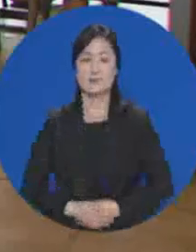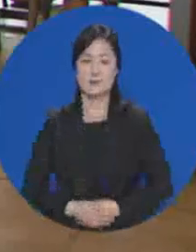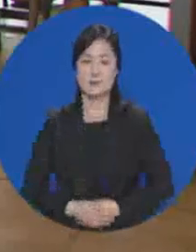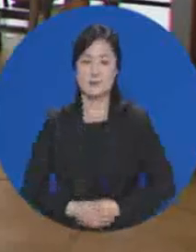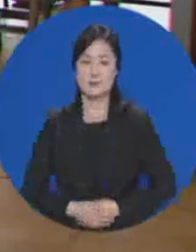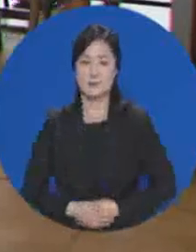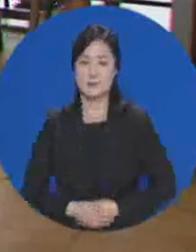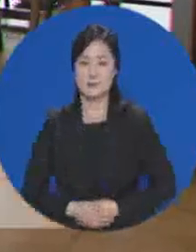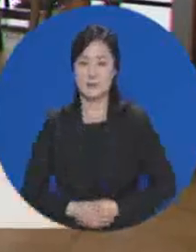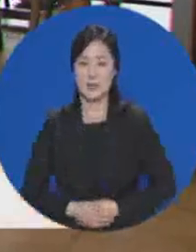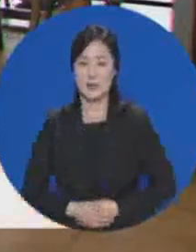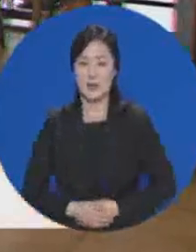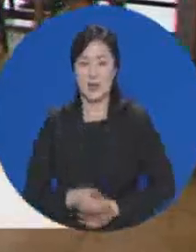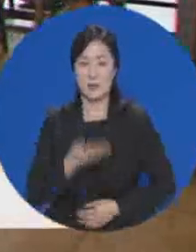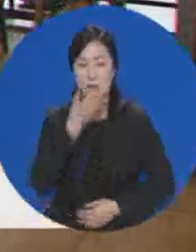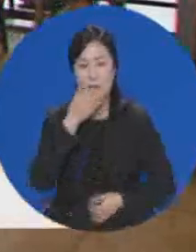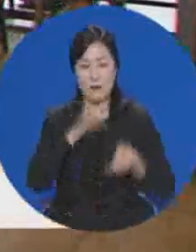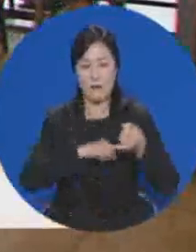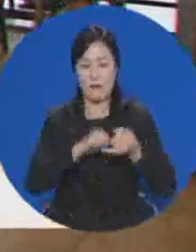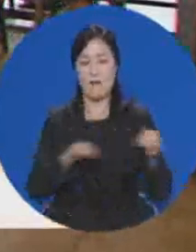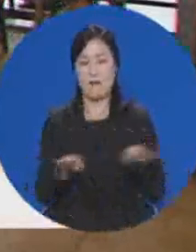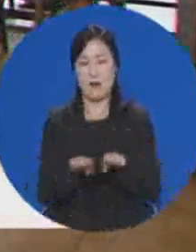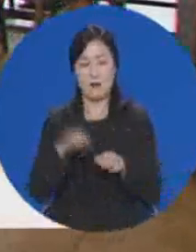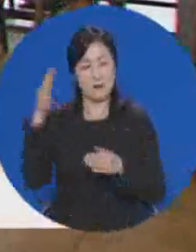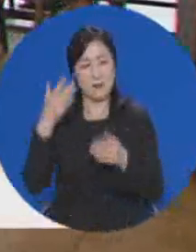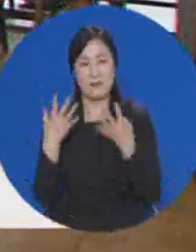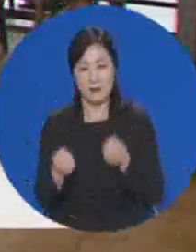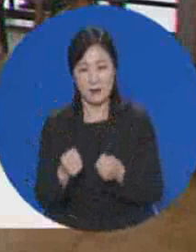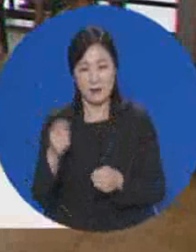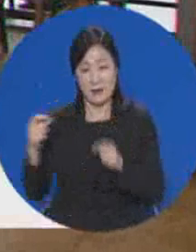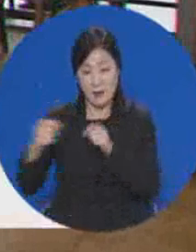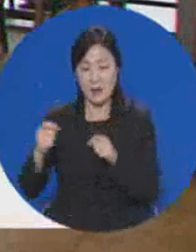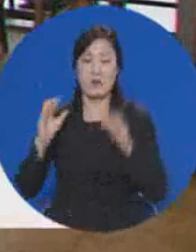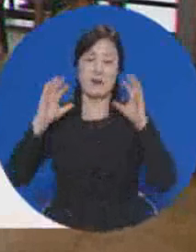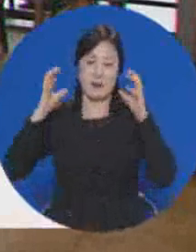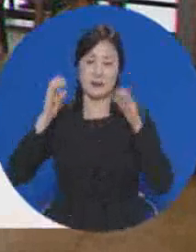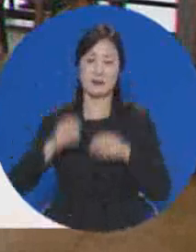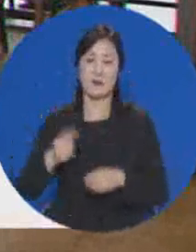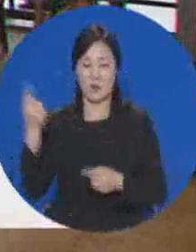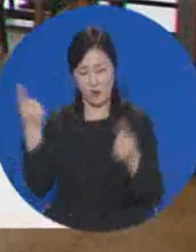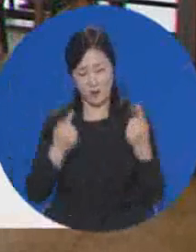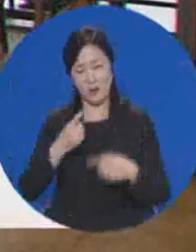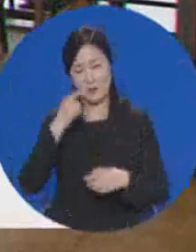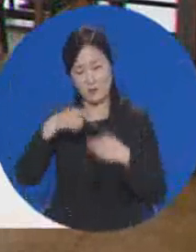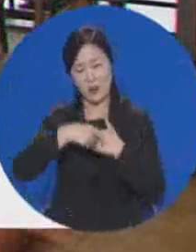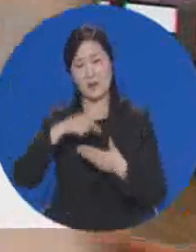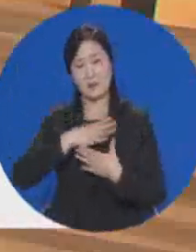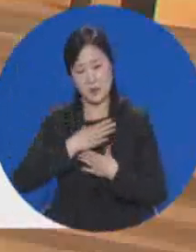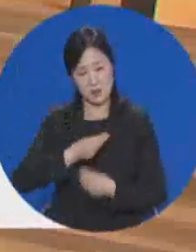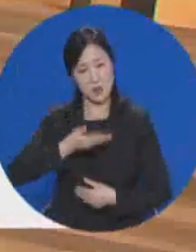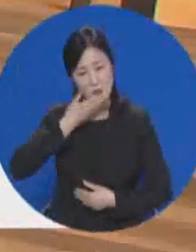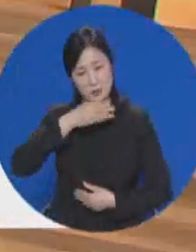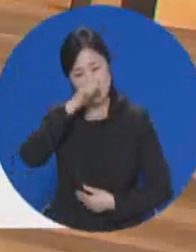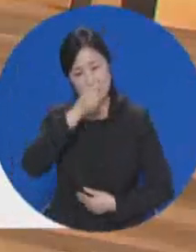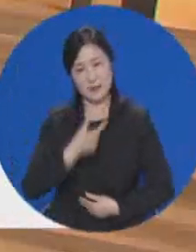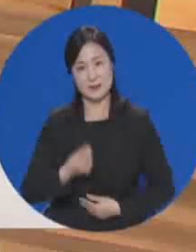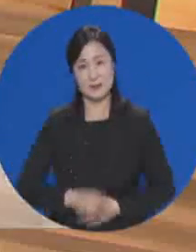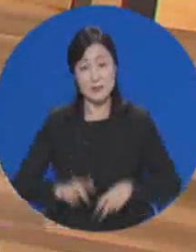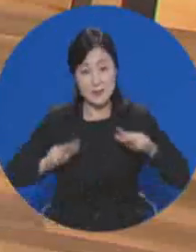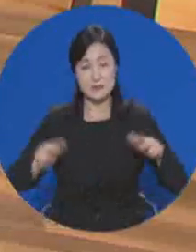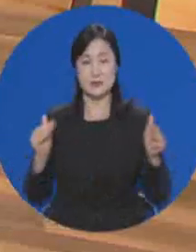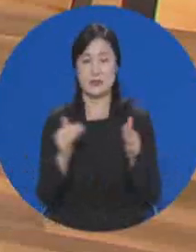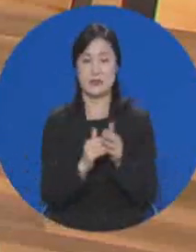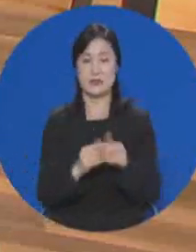절실 가동들이 생각보다 많아요. 인근 아이들이라도 와서 마음 편하게 좀 먹고 갔으면 싶은 마음에. 지금까지